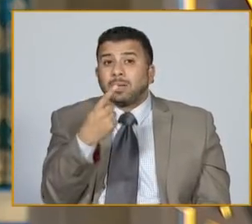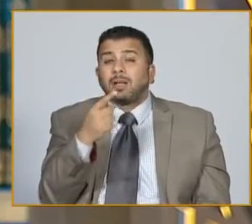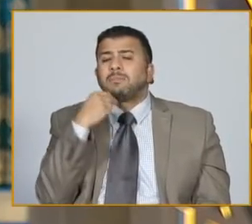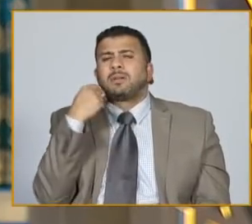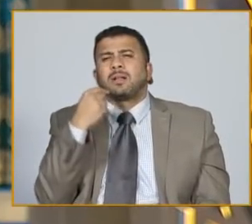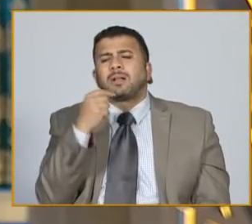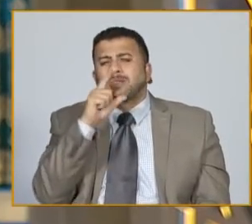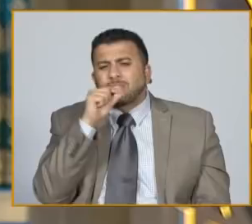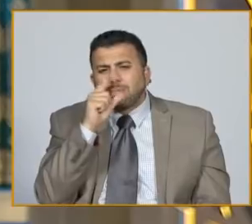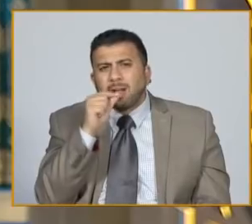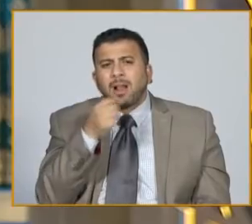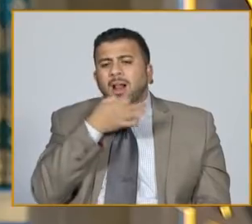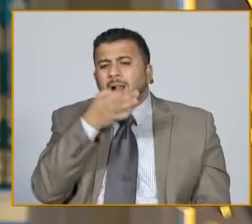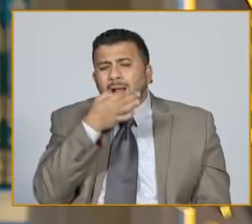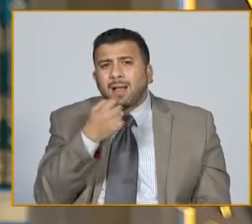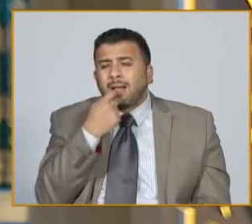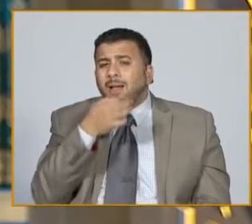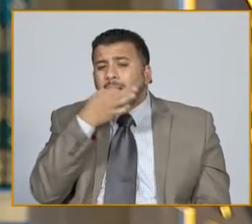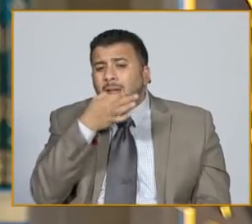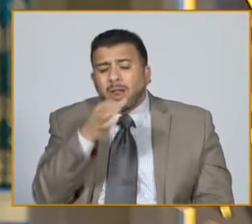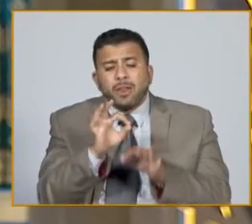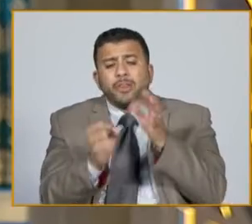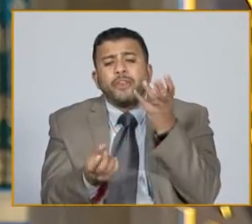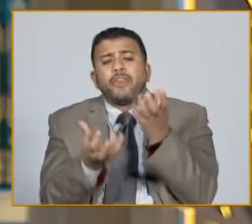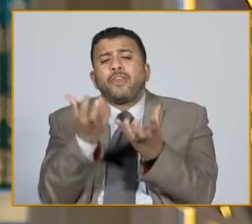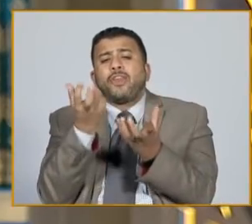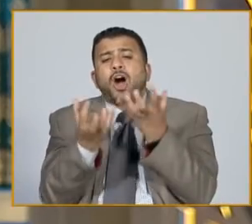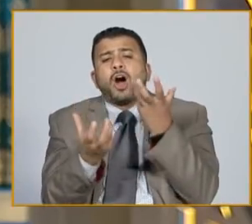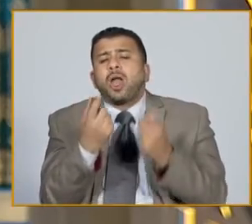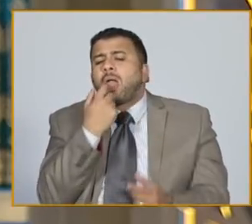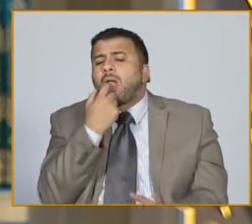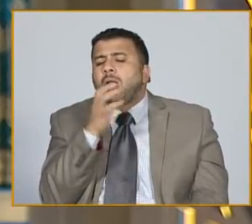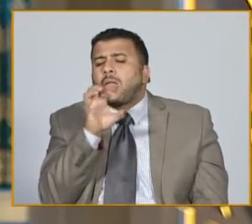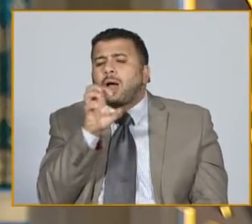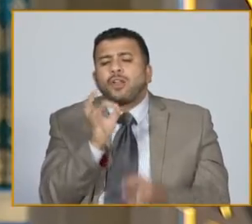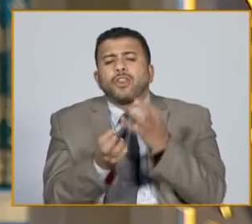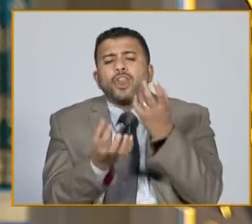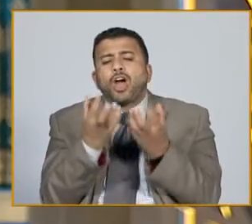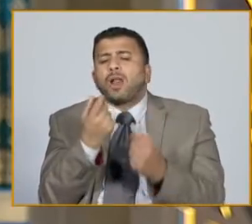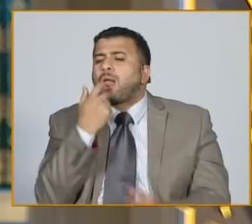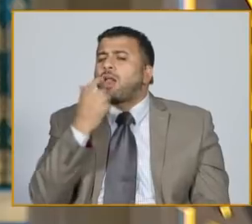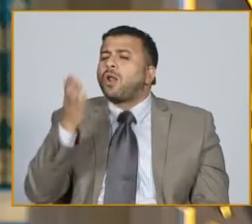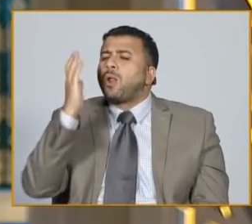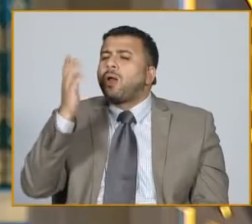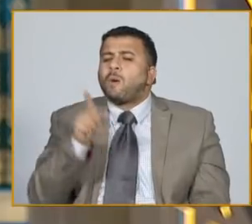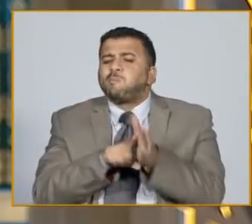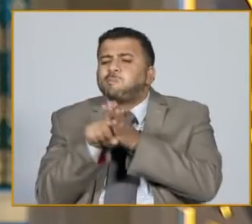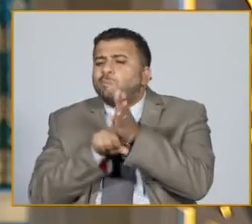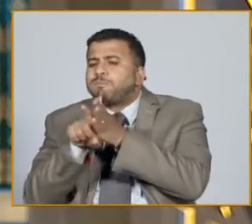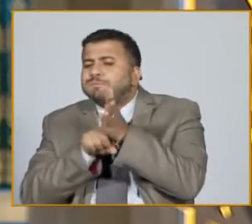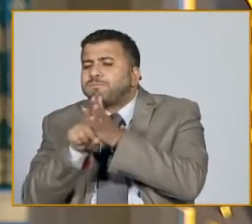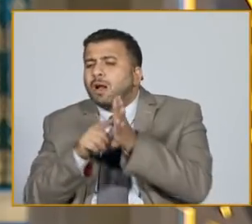شفاههم وألسنتهم بمقاريض من نار، أولئك أهل الكذب وخطباء الفتنة وأهل النميمة وأهل